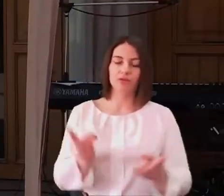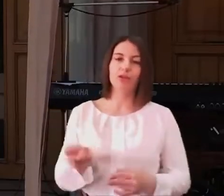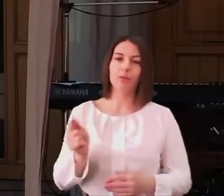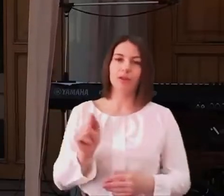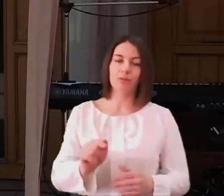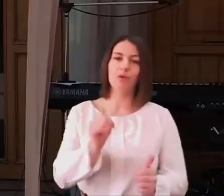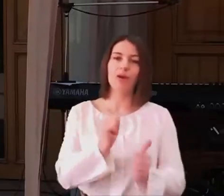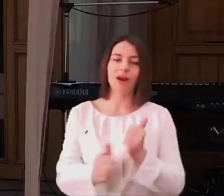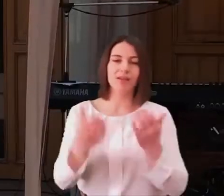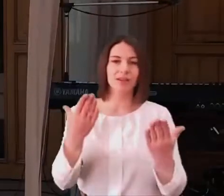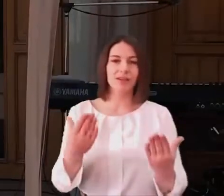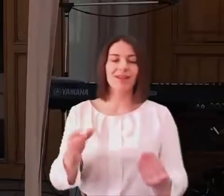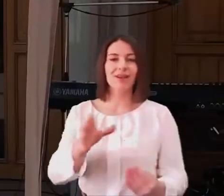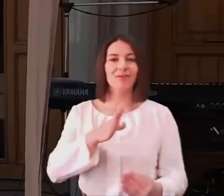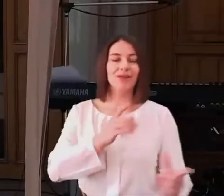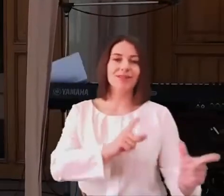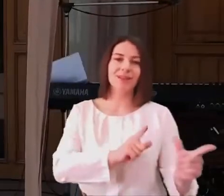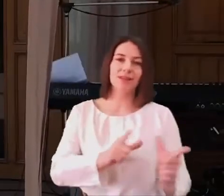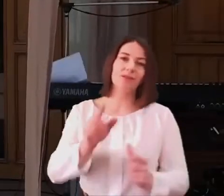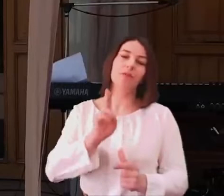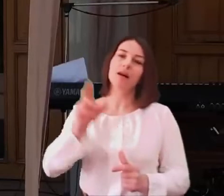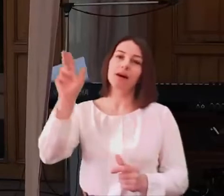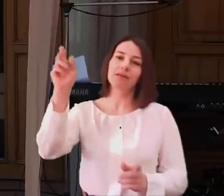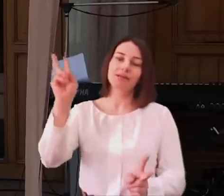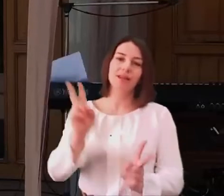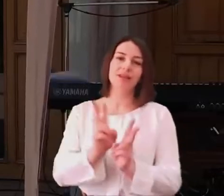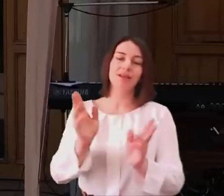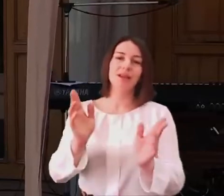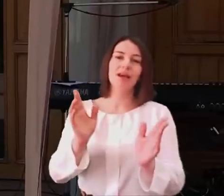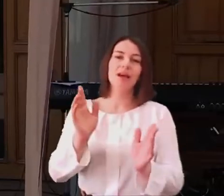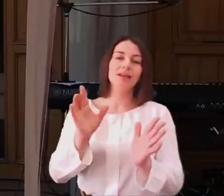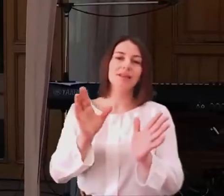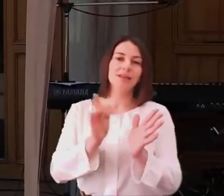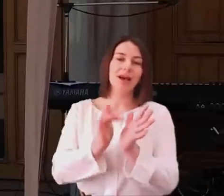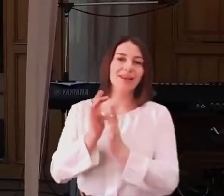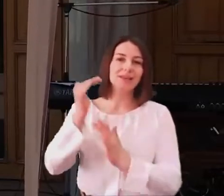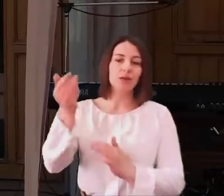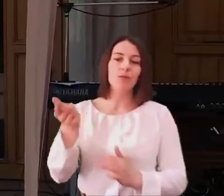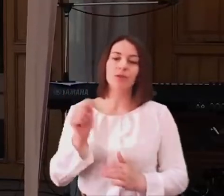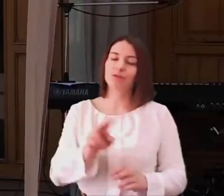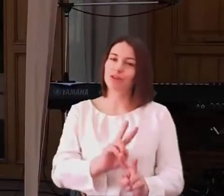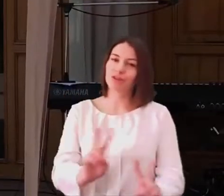каждый день быть готовым ко встрече со Христом, ко второму пришествию, потому что никто не